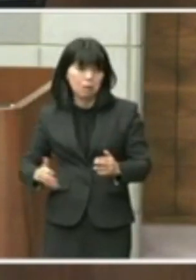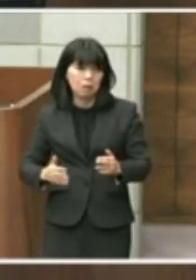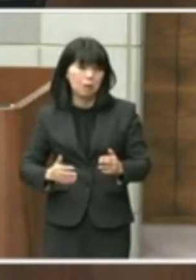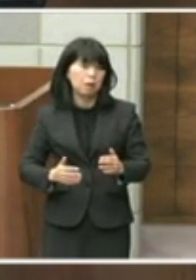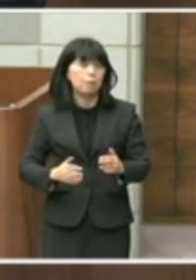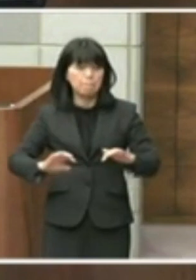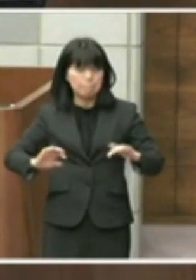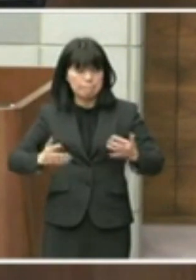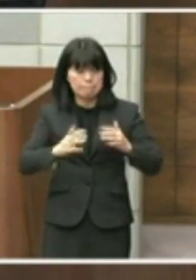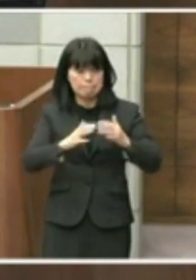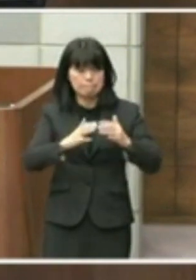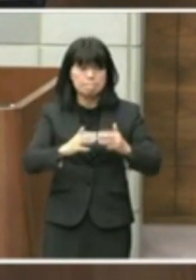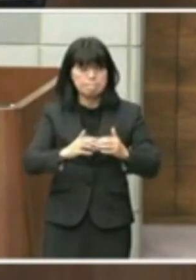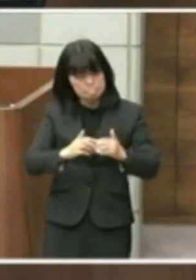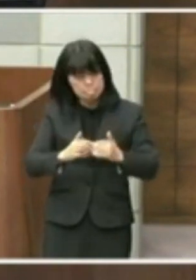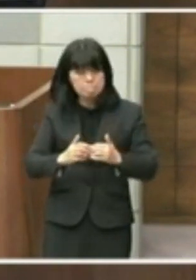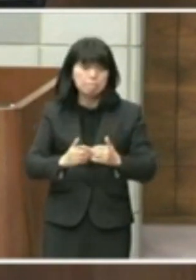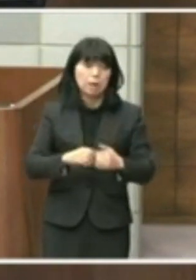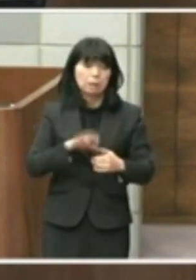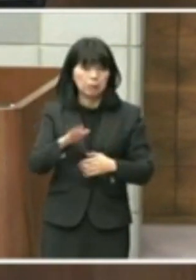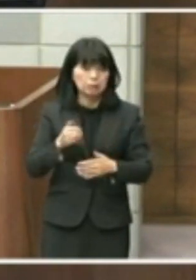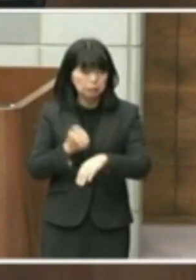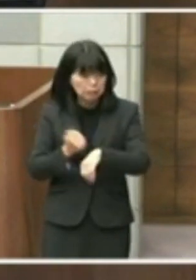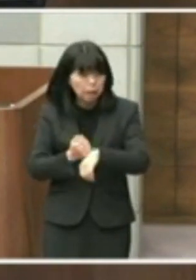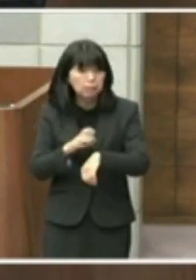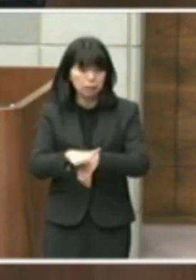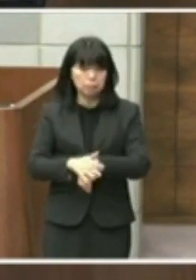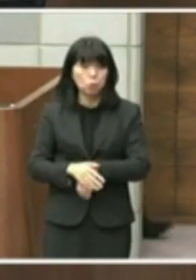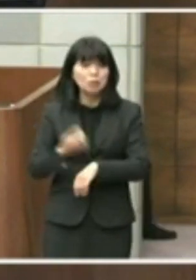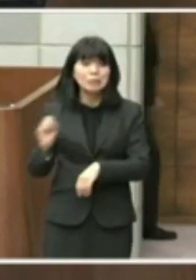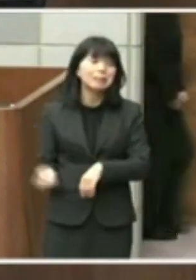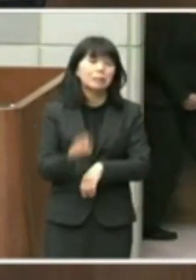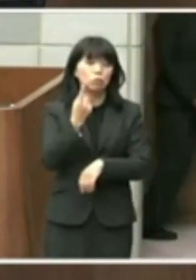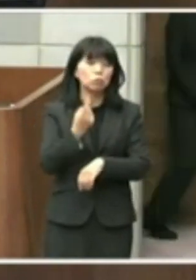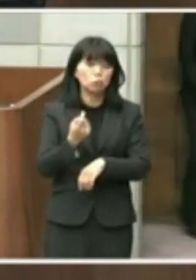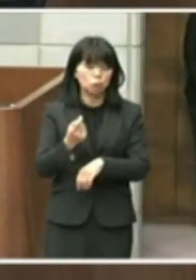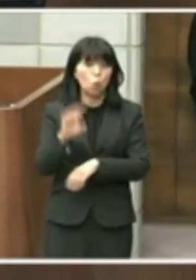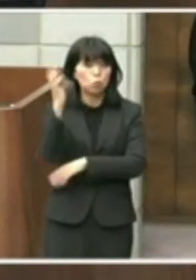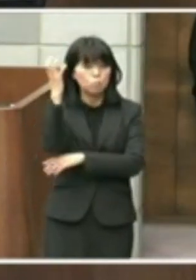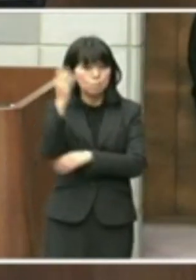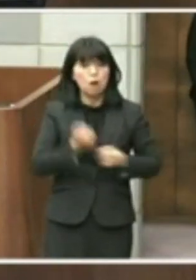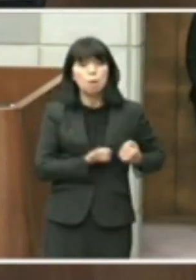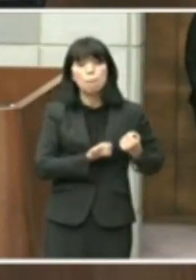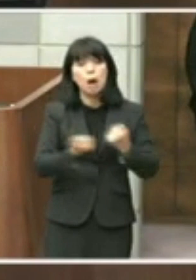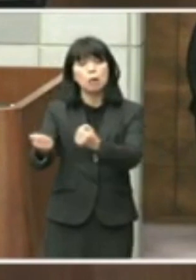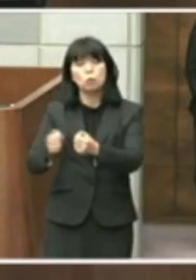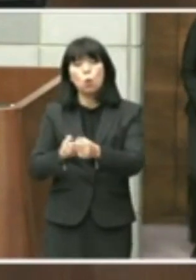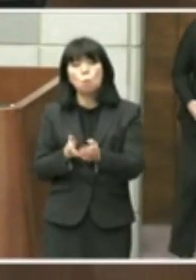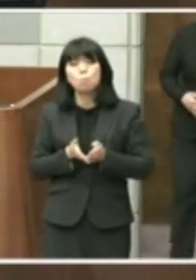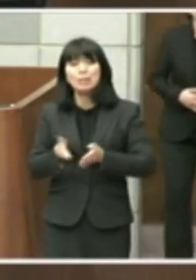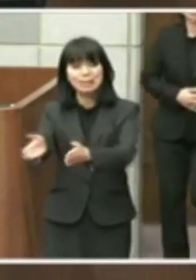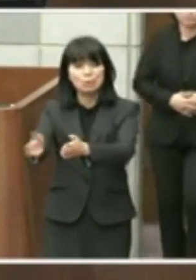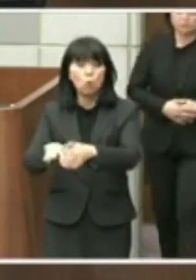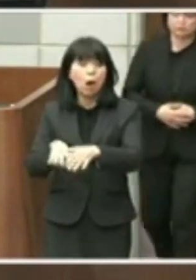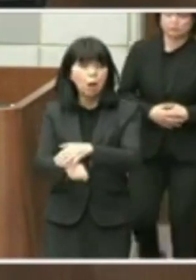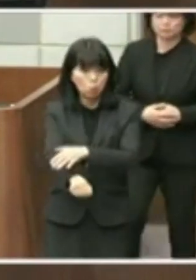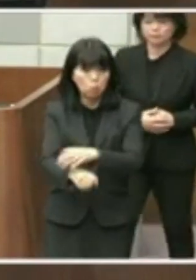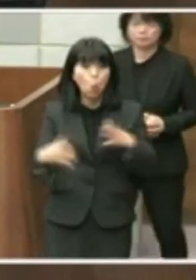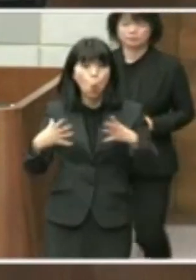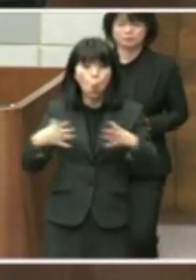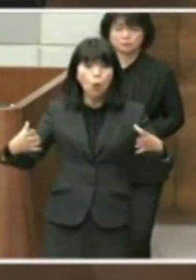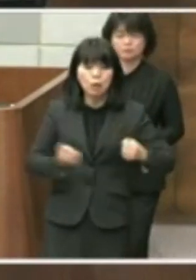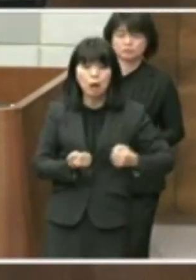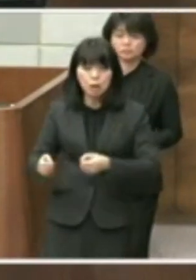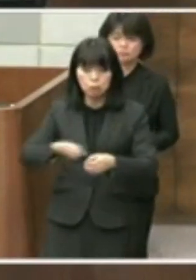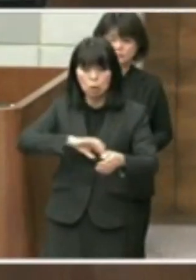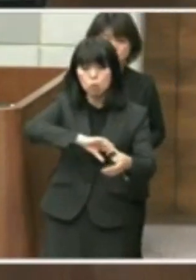お聞きしています。特に緊急車両の出動時のルート確保や大型車両の展開